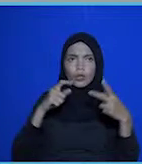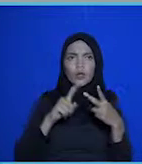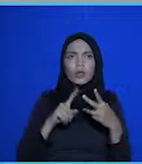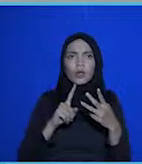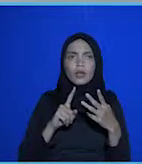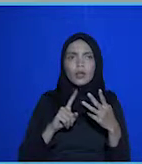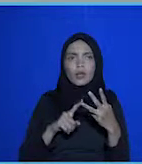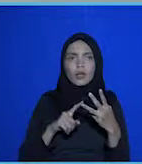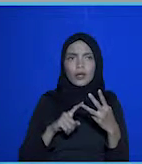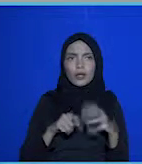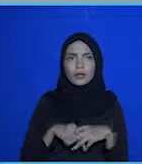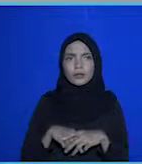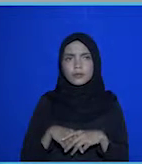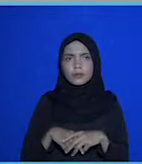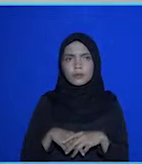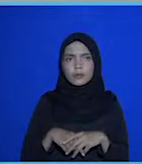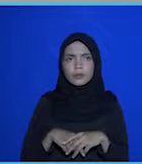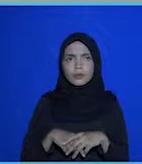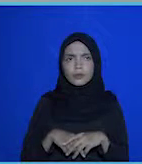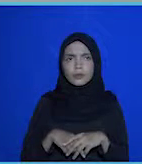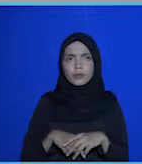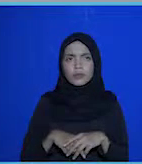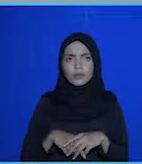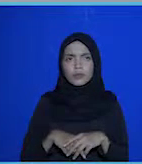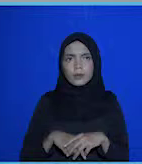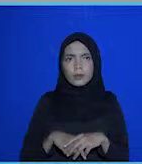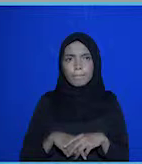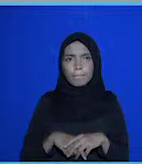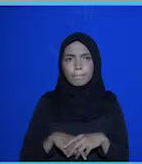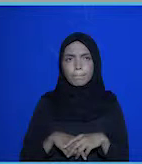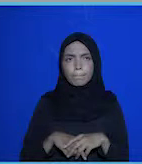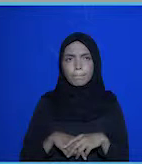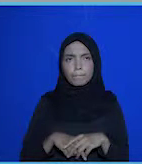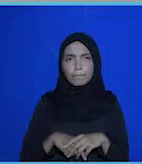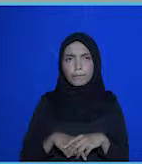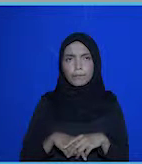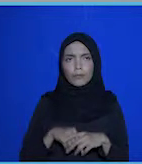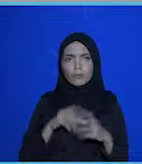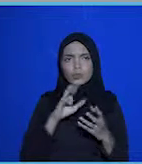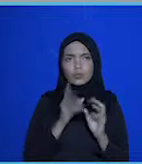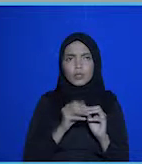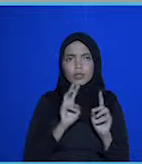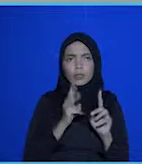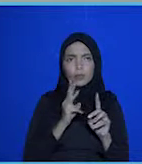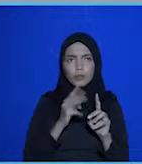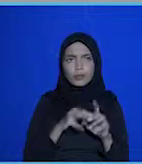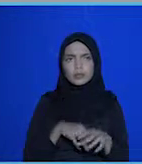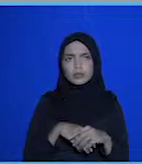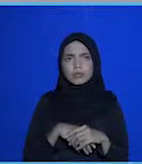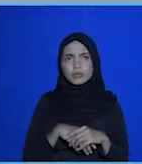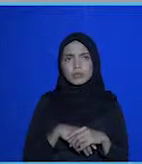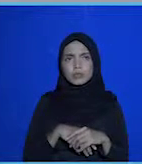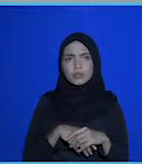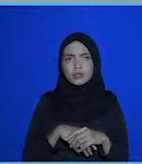rescue. Kami mengerahkan yang kami miliki ada 13 unit untuk NTB ini. Kemudian mobil dapur